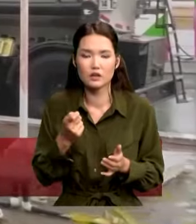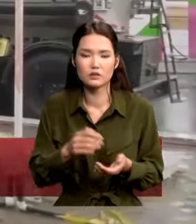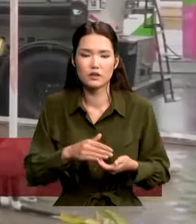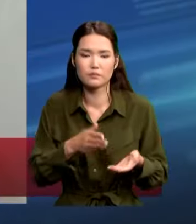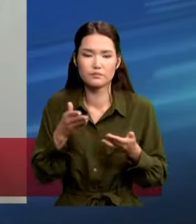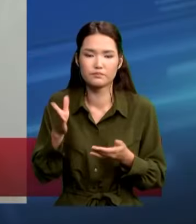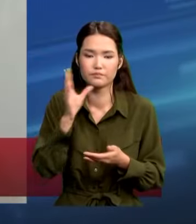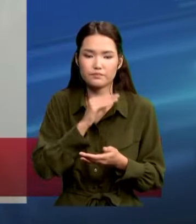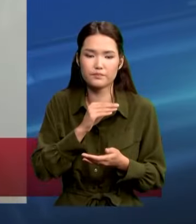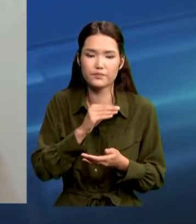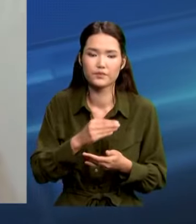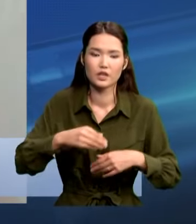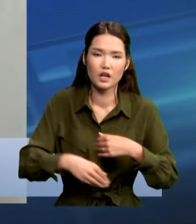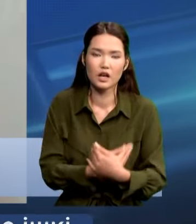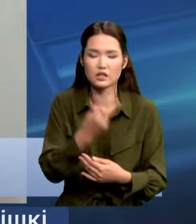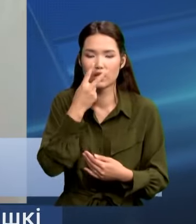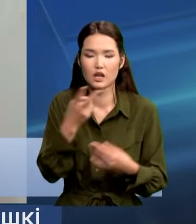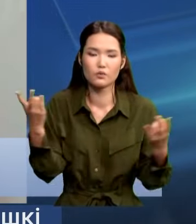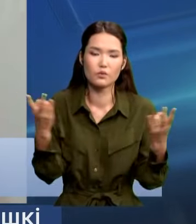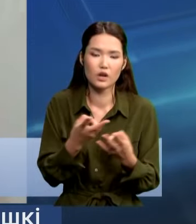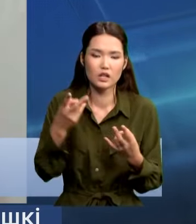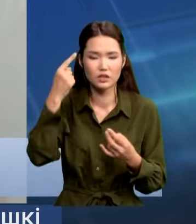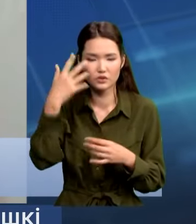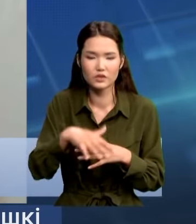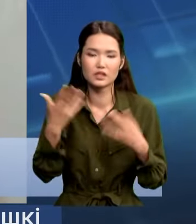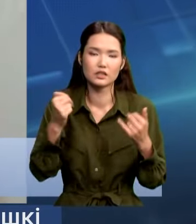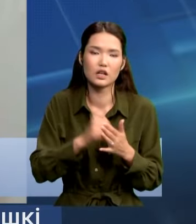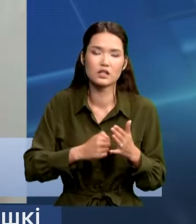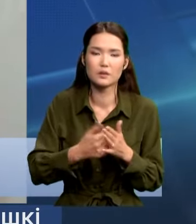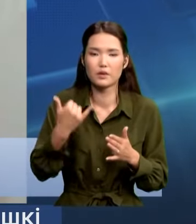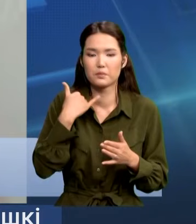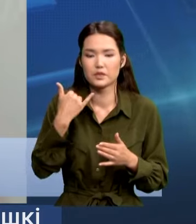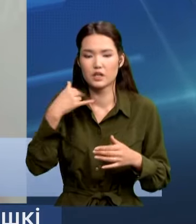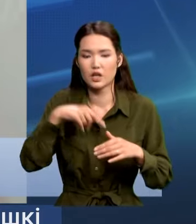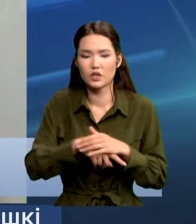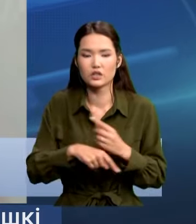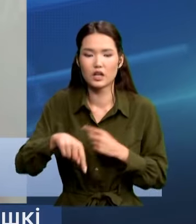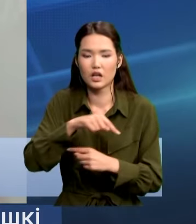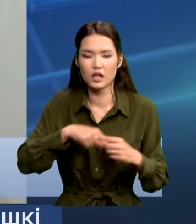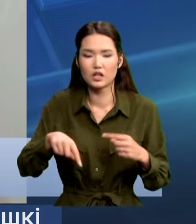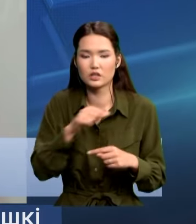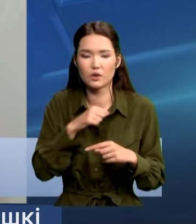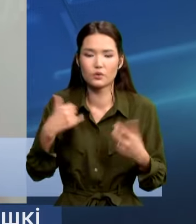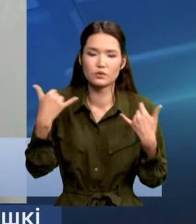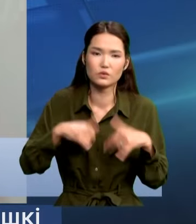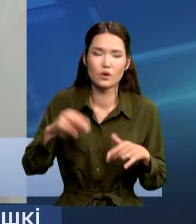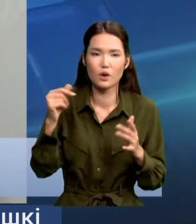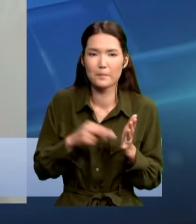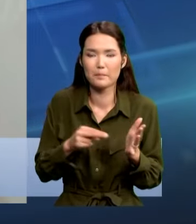отыр. Понятно, что пересмотреть требуется, потому что действительно у нас очень странное ценообразование на внутреннем